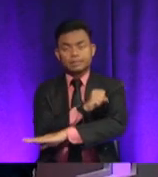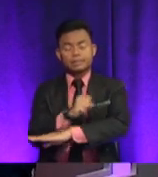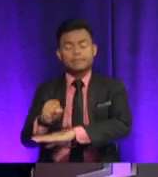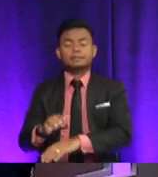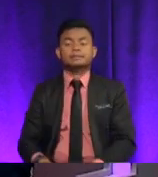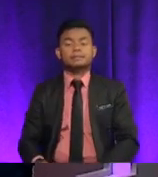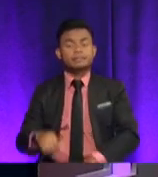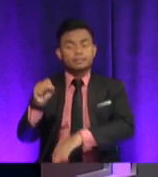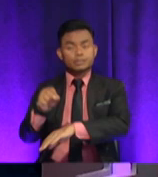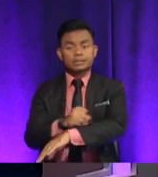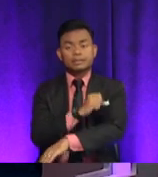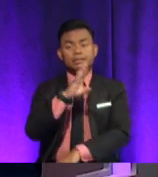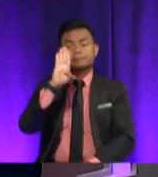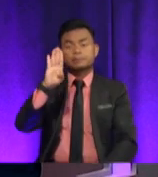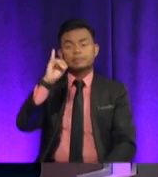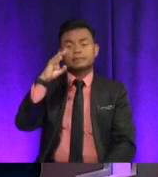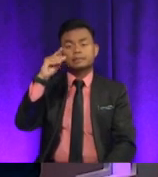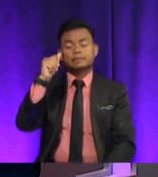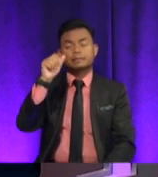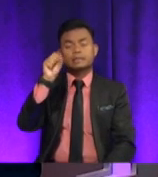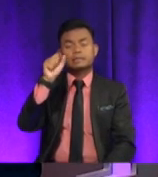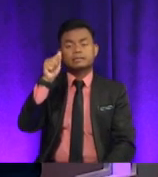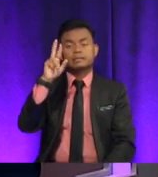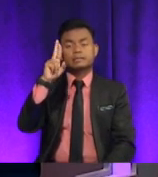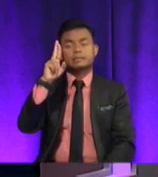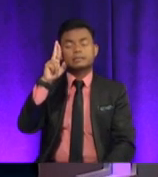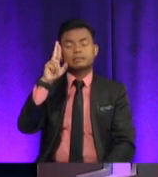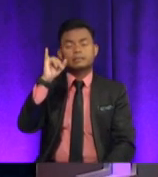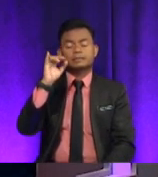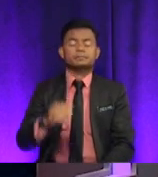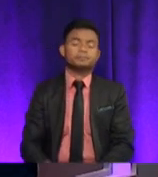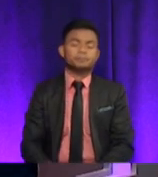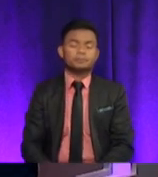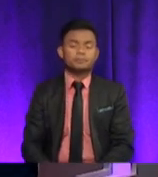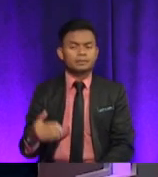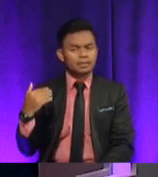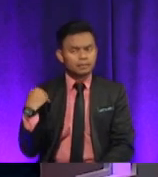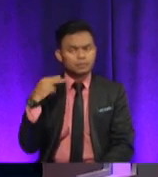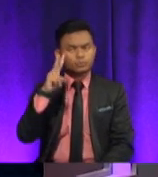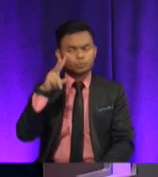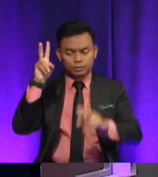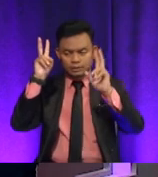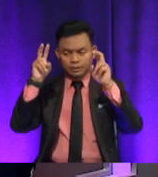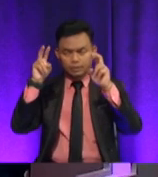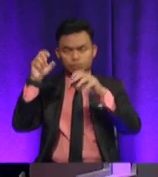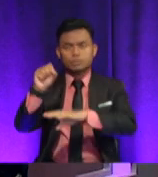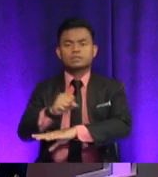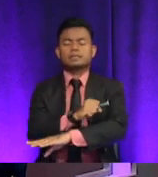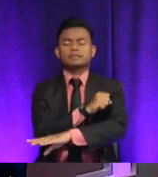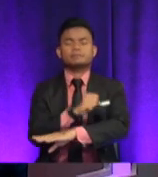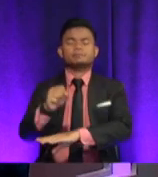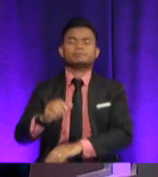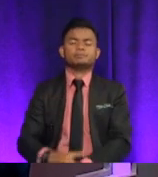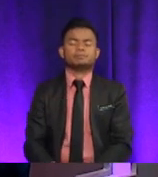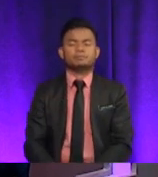buku teks tersebut ada dua tajuk syair yaitu syair 100 Siti dan juga Syair Bidasari Oke